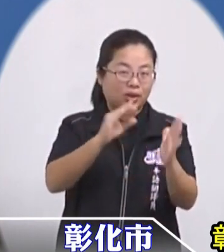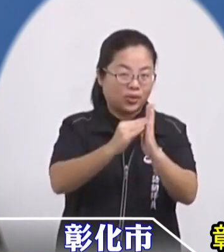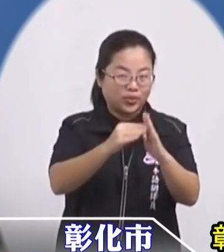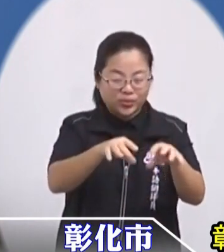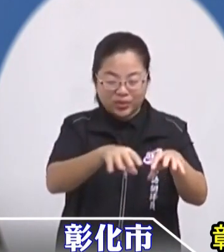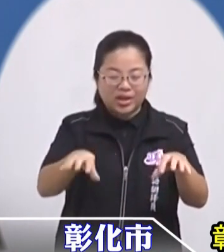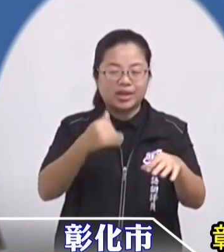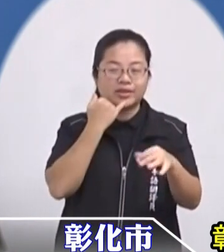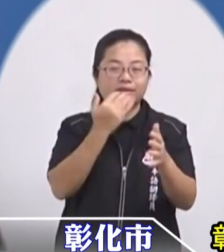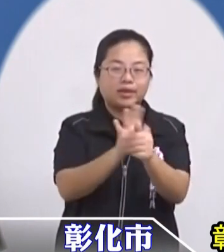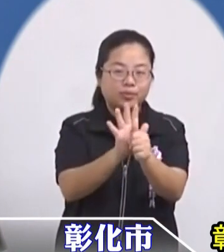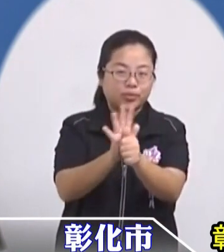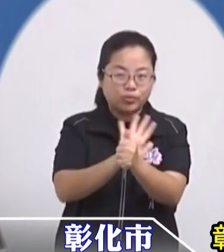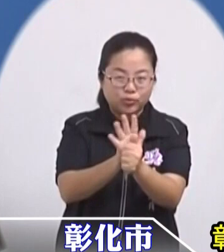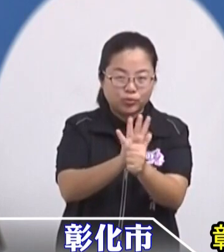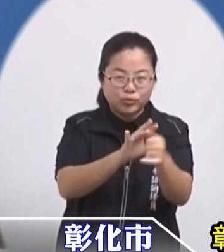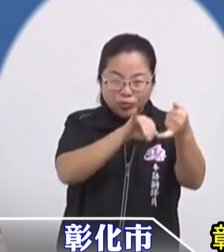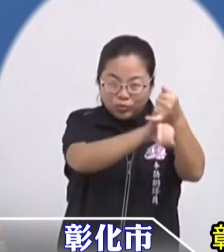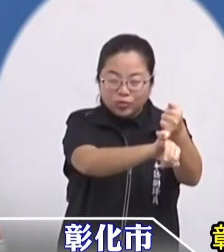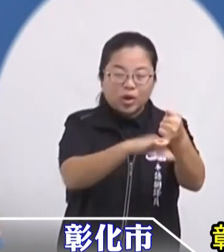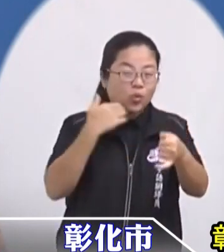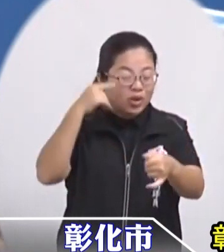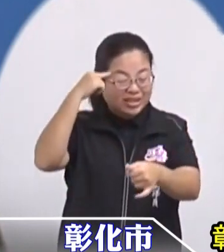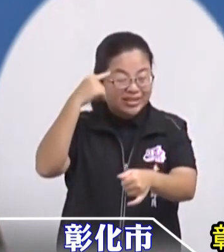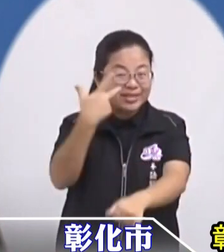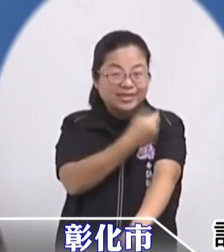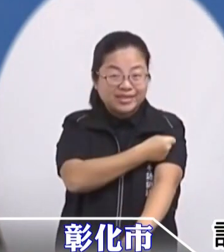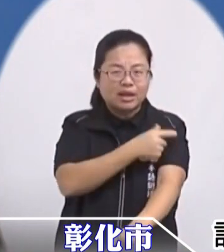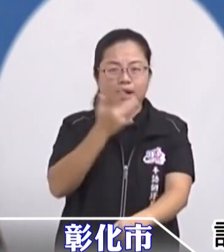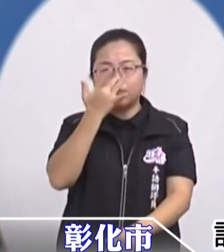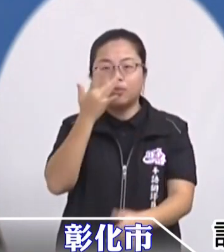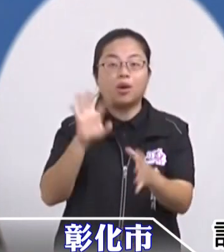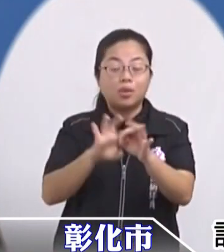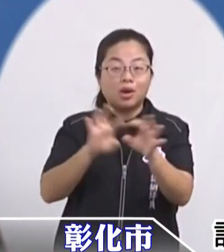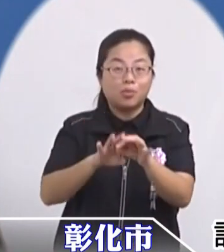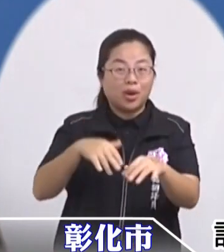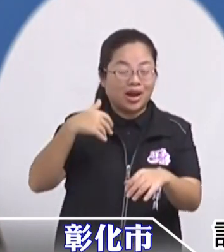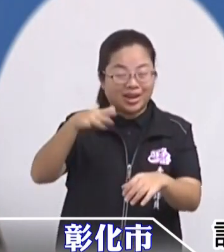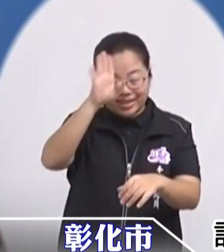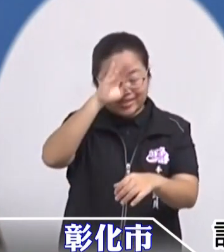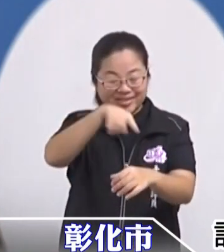约哦。所以讲哦，拜托大家，你也想要注疫苗，不要预约，较紧来找人给你到预约哈。